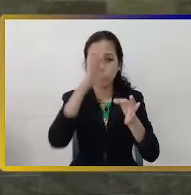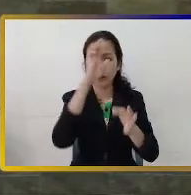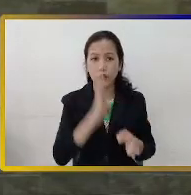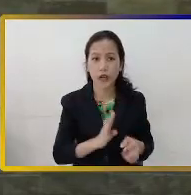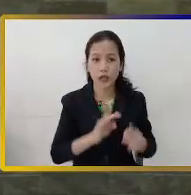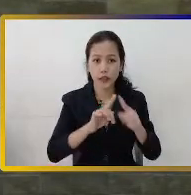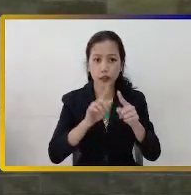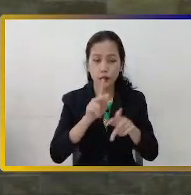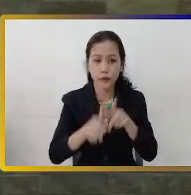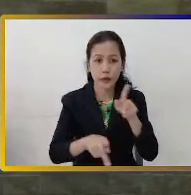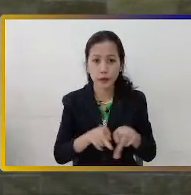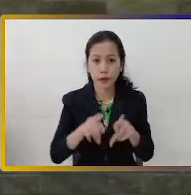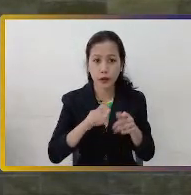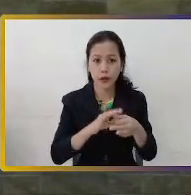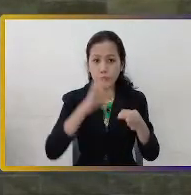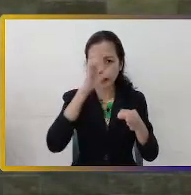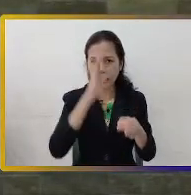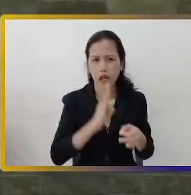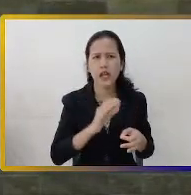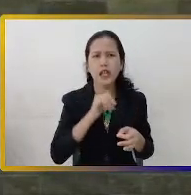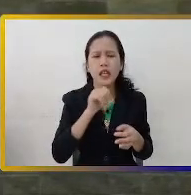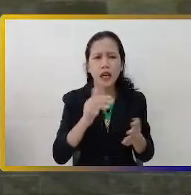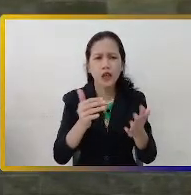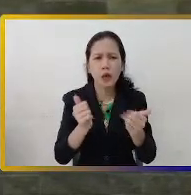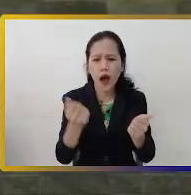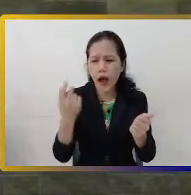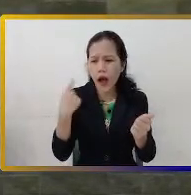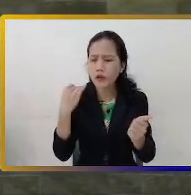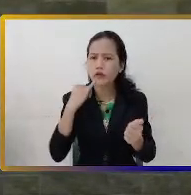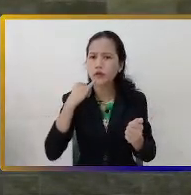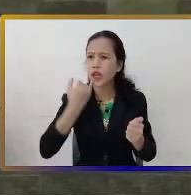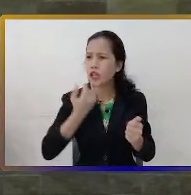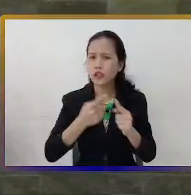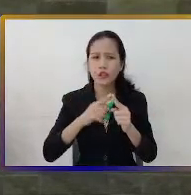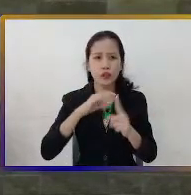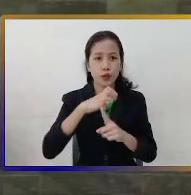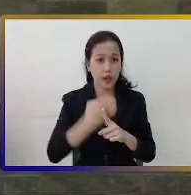kanila na ayaw ng Diyos na sila ay magkakaroon ng inggitan. Kaya nga